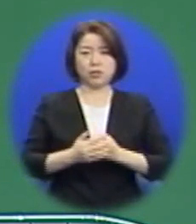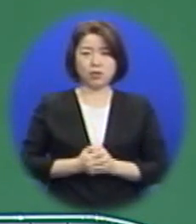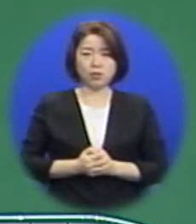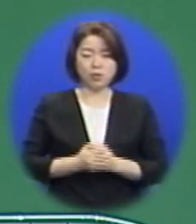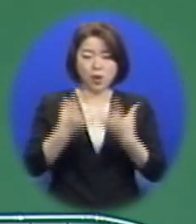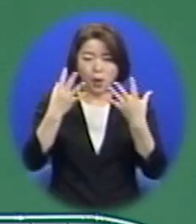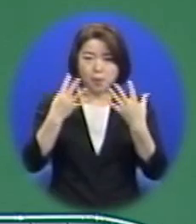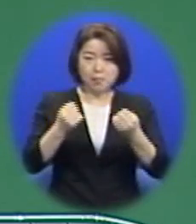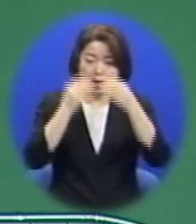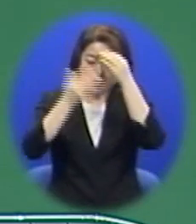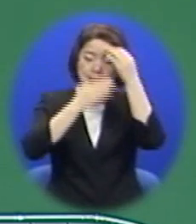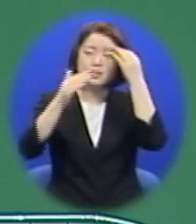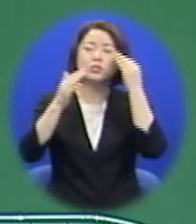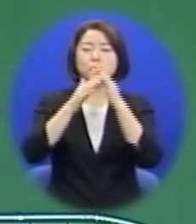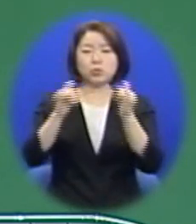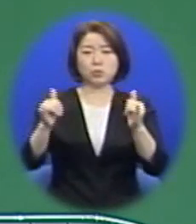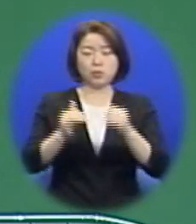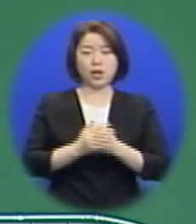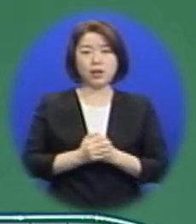성도들이